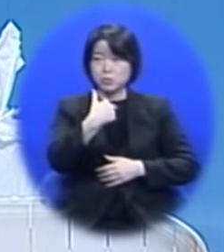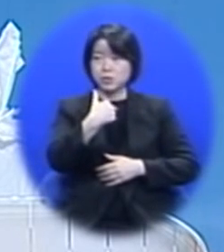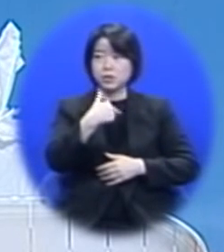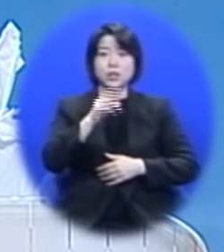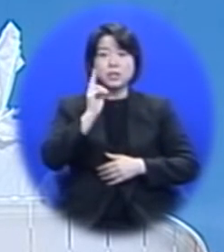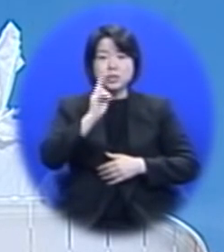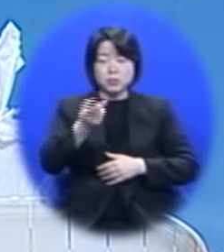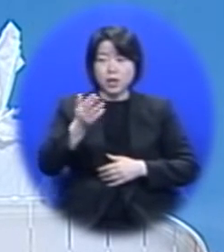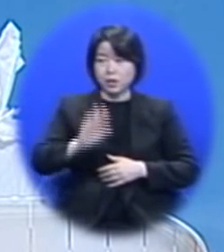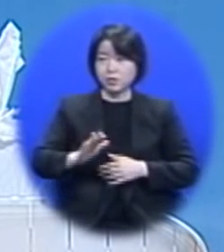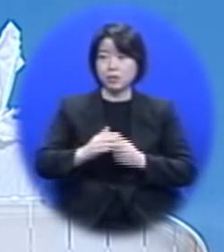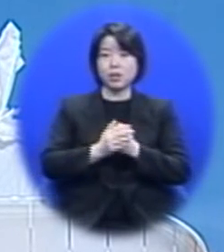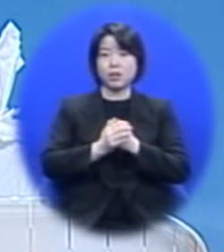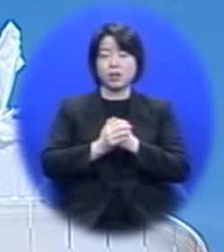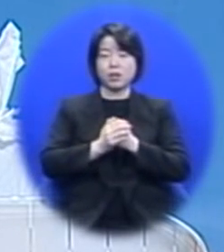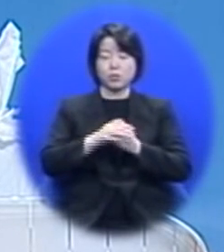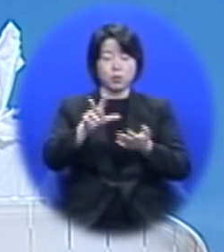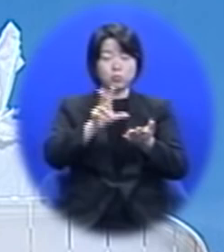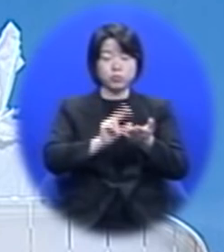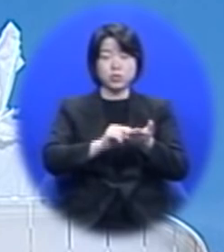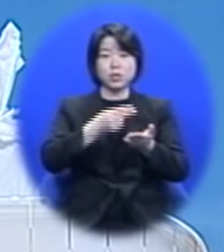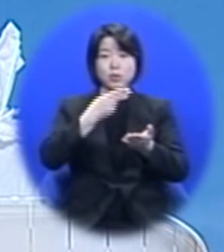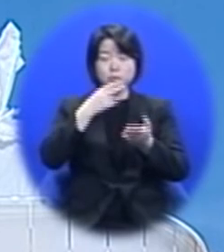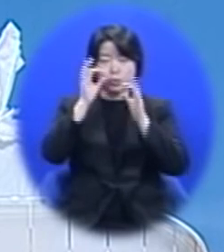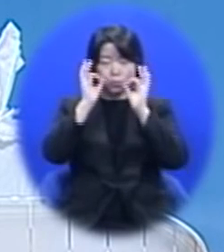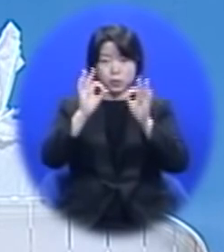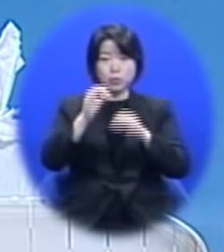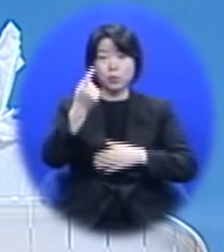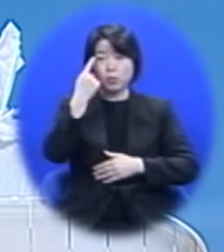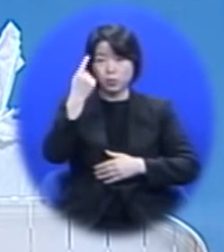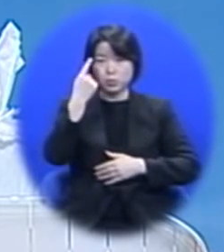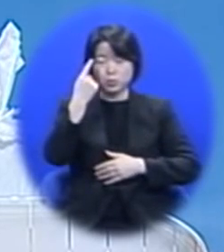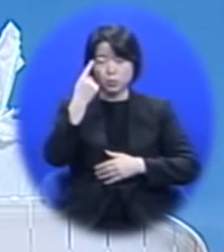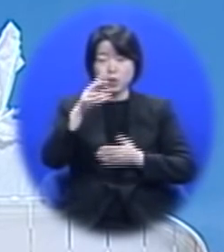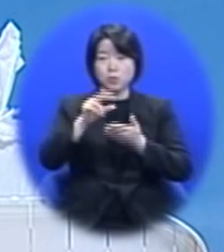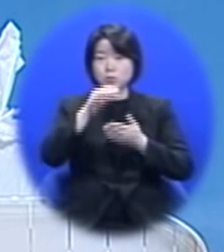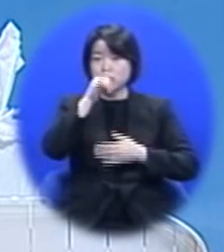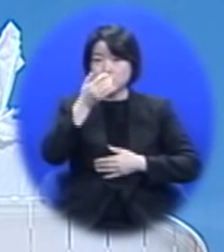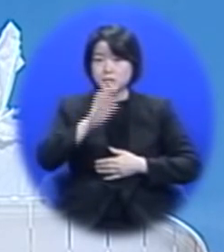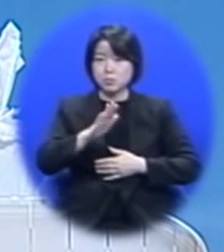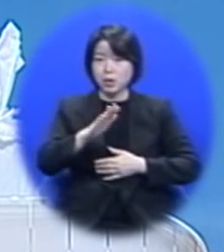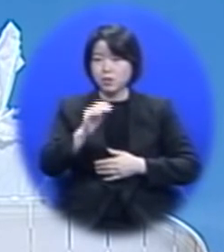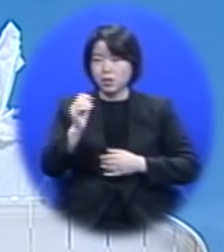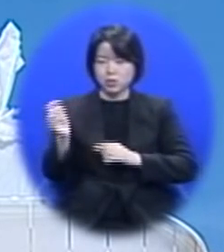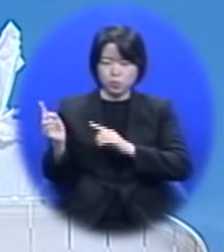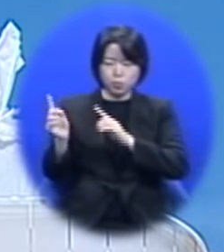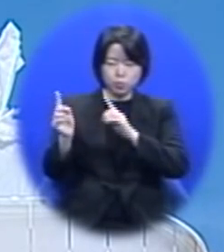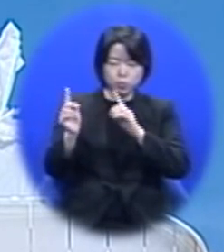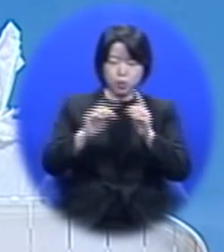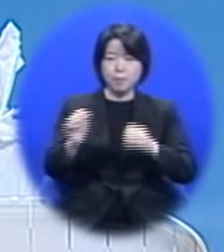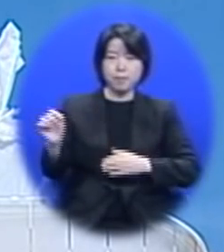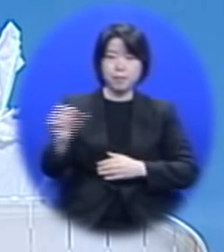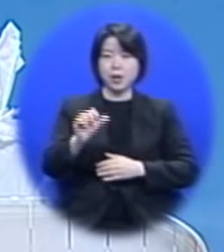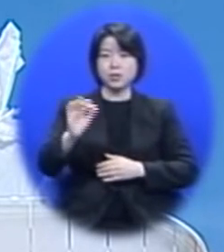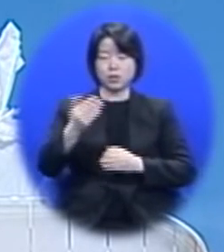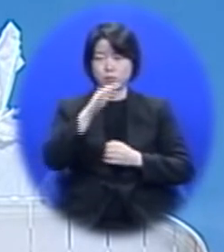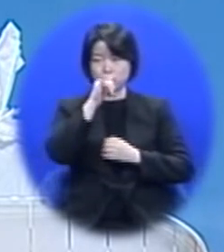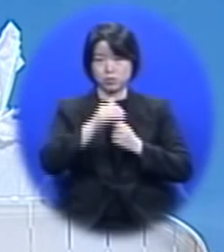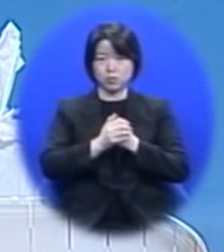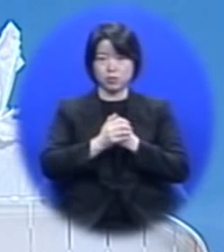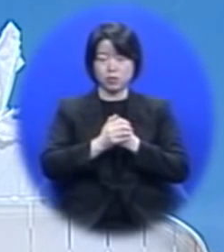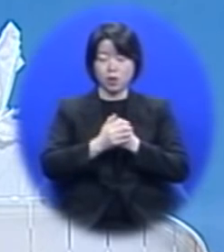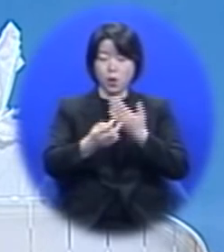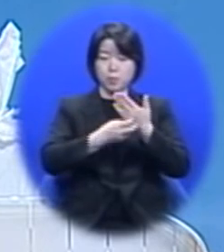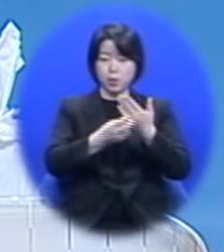보이고 오른쪽 시야가 문제가 있기는 하지만 회복이 너무 빠르다고 합니다. 또 전원하라던